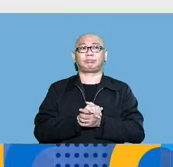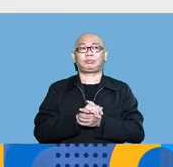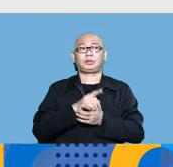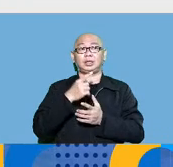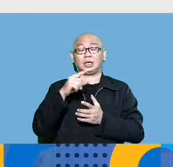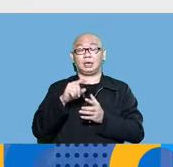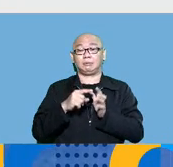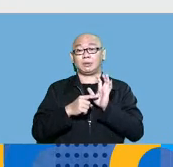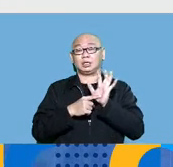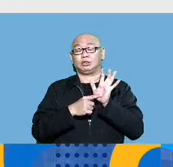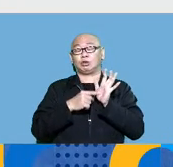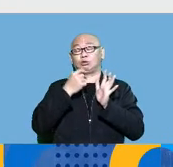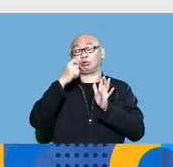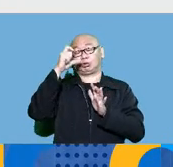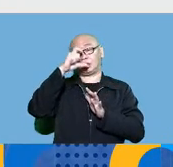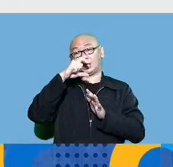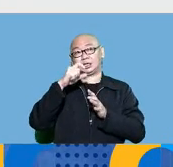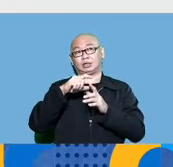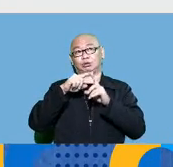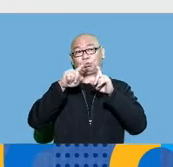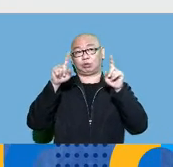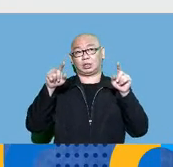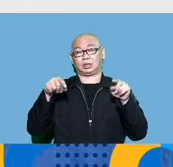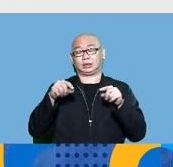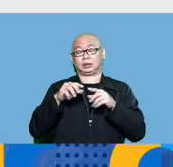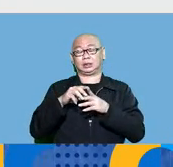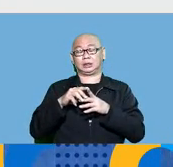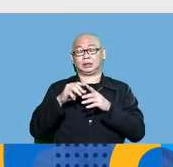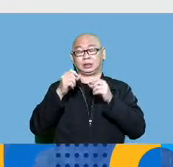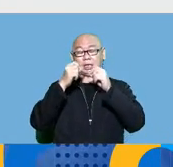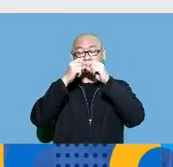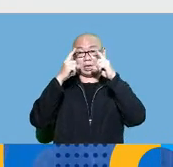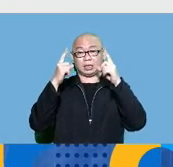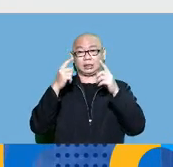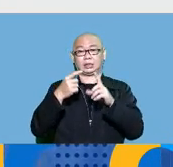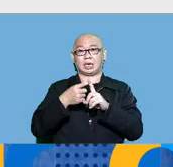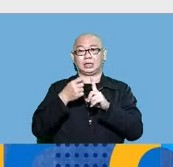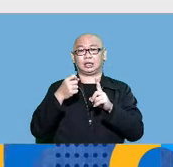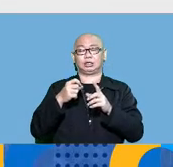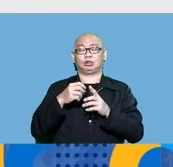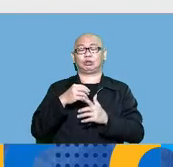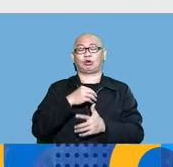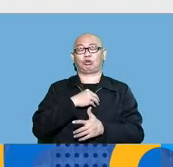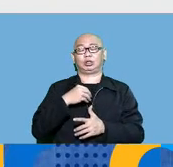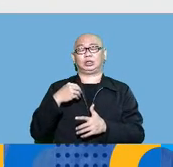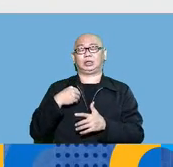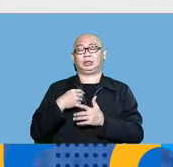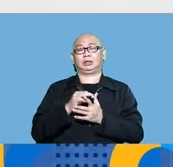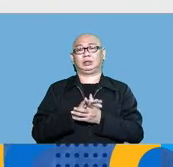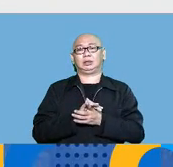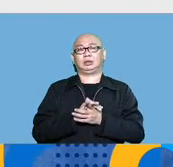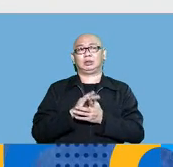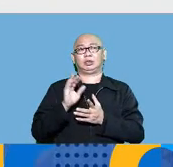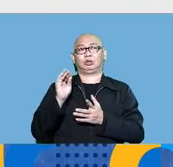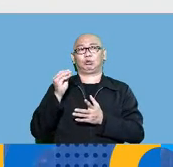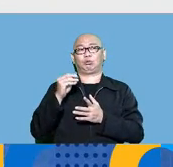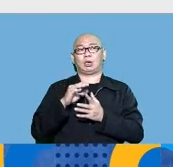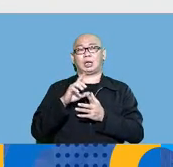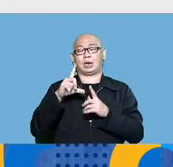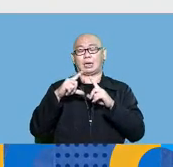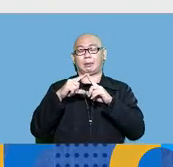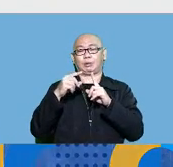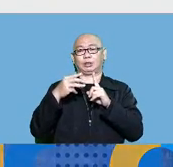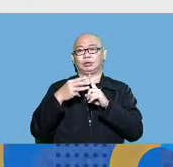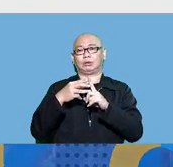menyarankan mahasiswa untuk mencari surat keterangan dari dokter ataupun yang diketahui ketua laboratorium ataupun